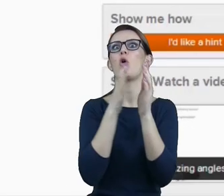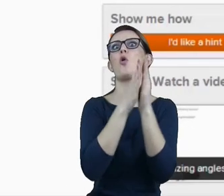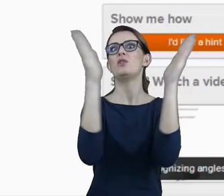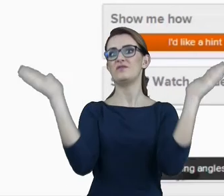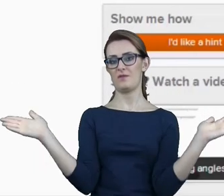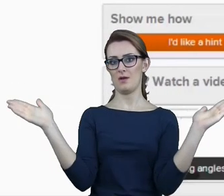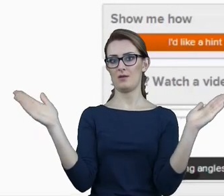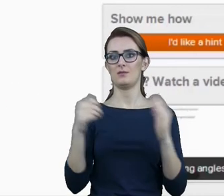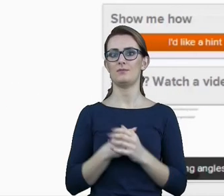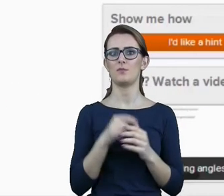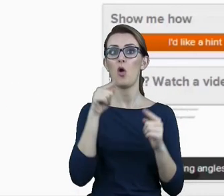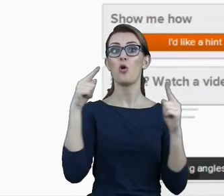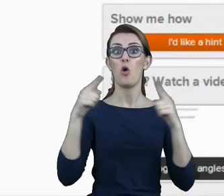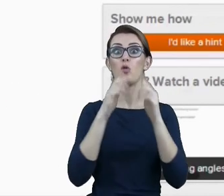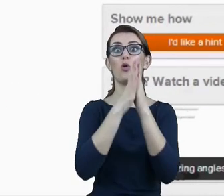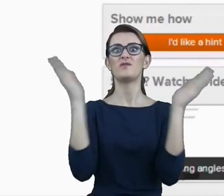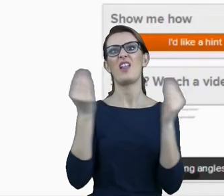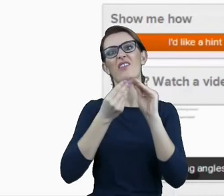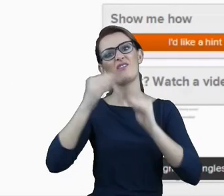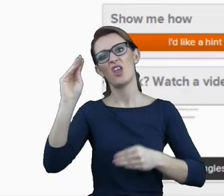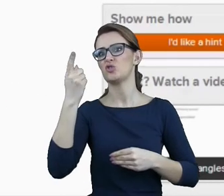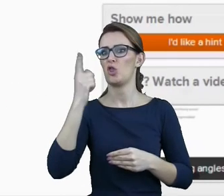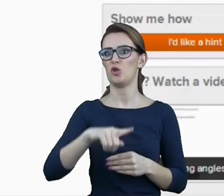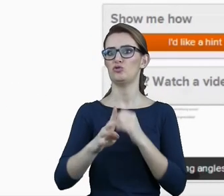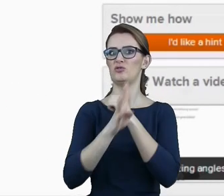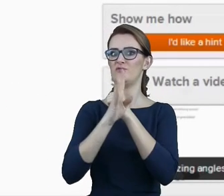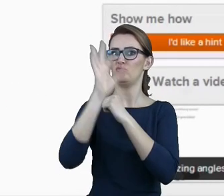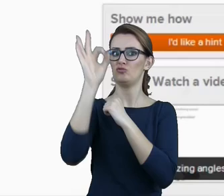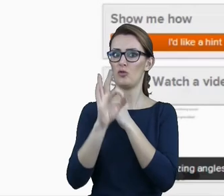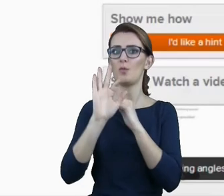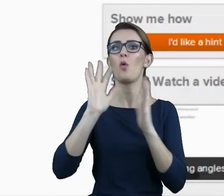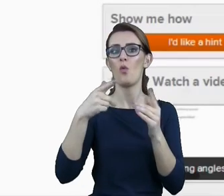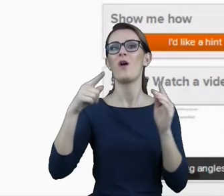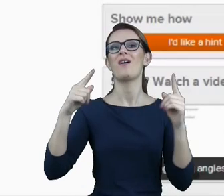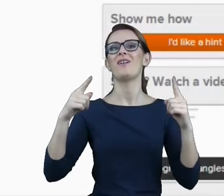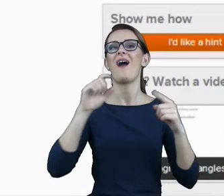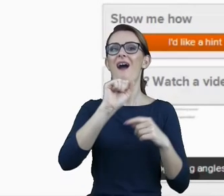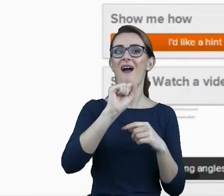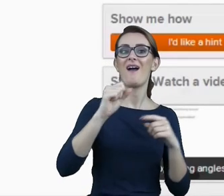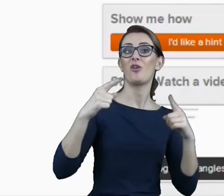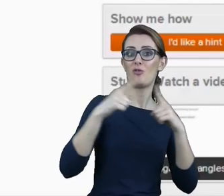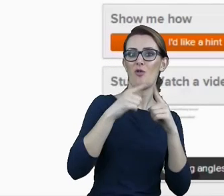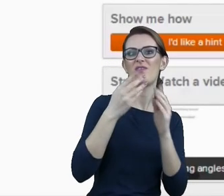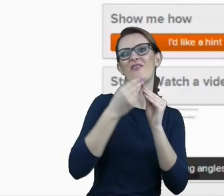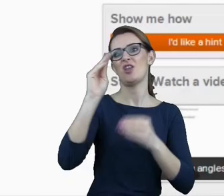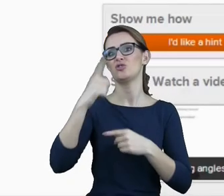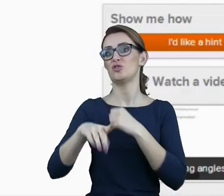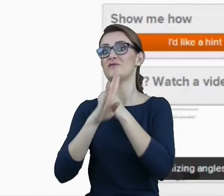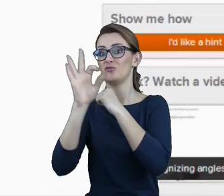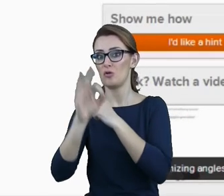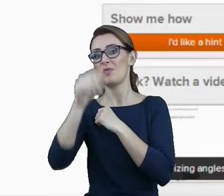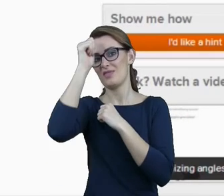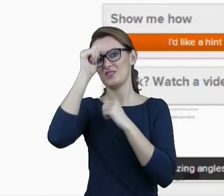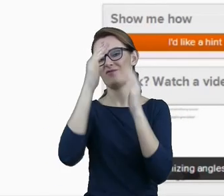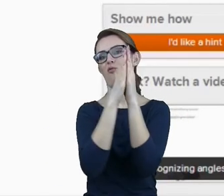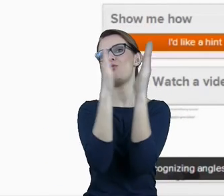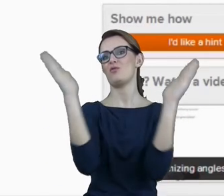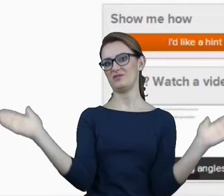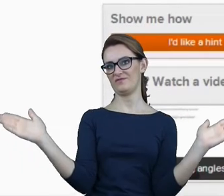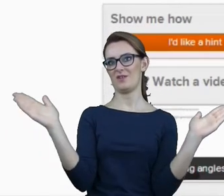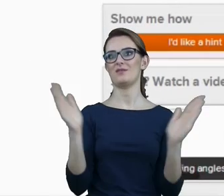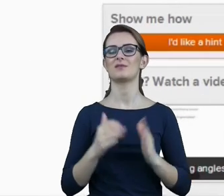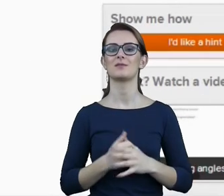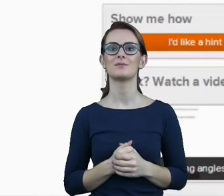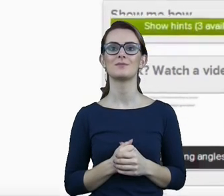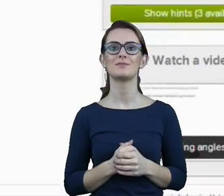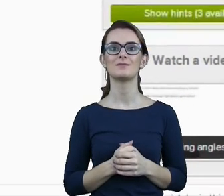Kąt rozwarty jest większy niż 90 stopni. Czyli kąt A jest większy niż 90 stopni i nazywa